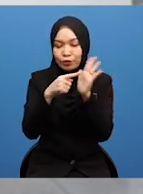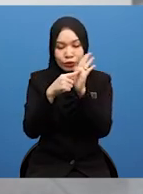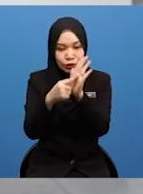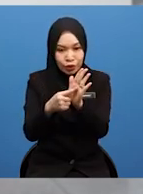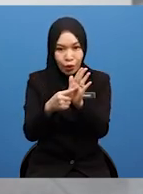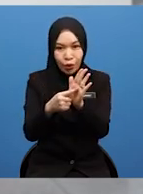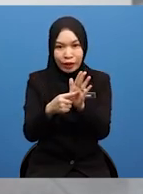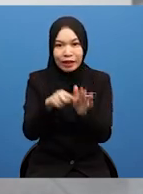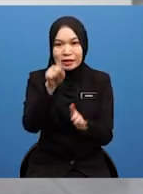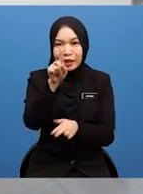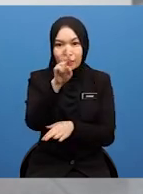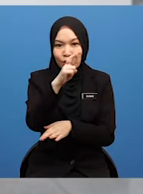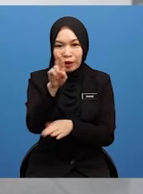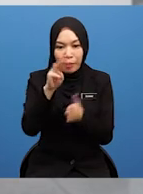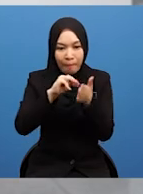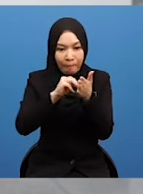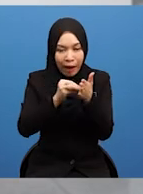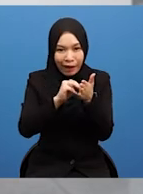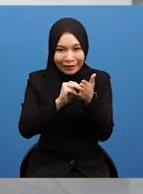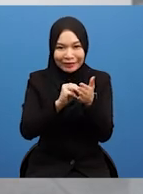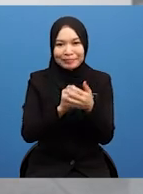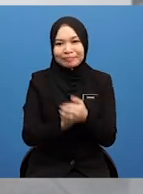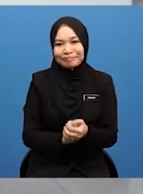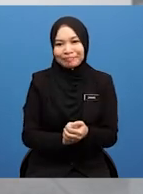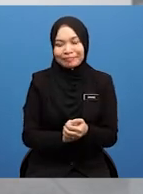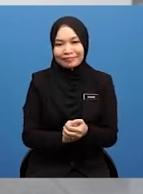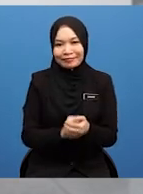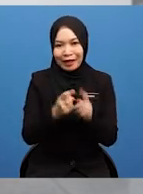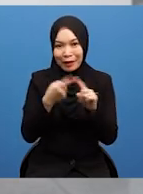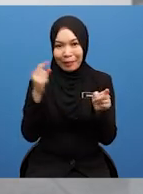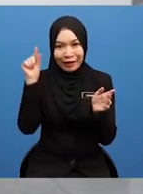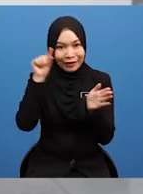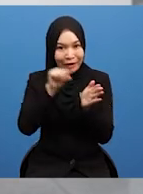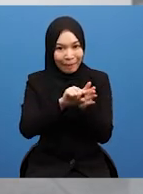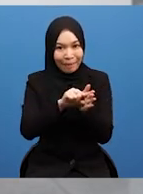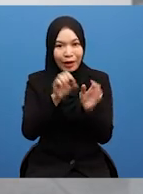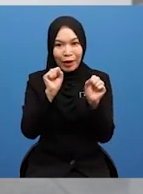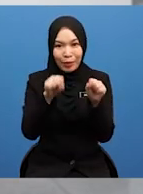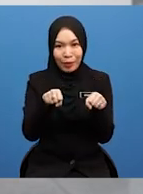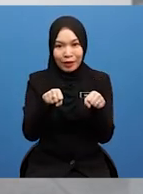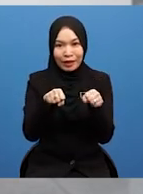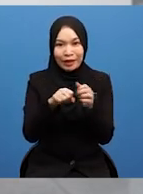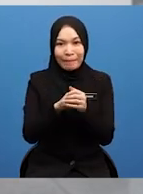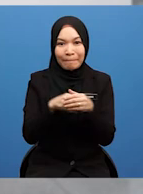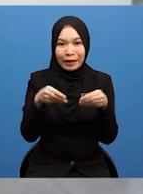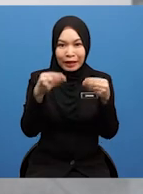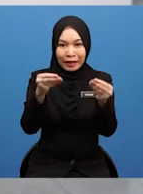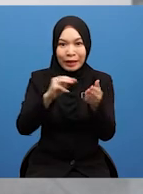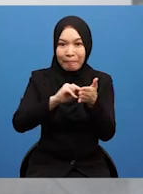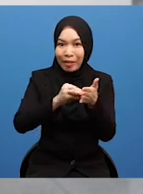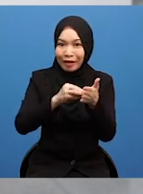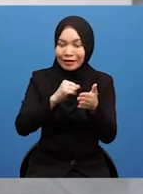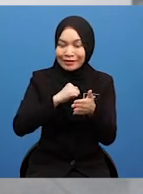tapi bagaimanapun lain dikatakan dengan hubungan cuciku sebagai contoh khas nah charger